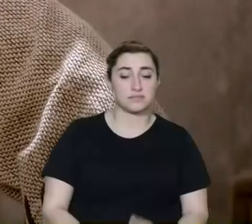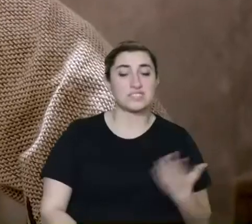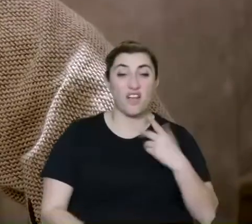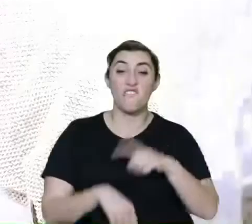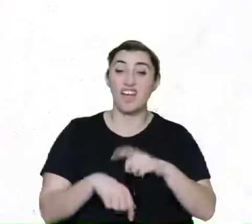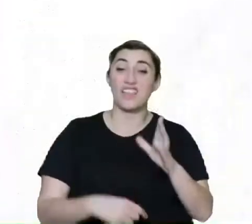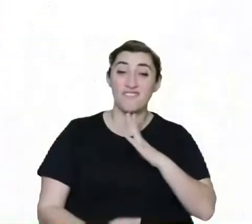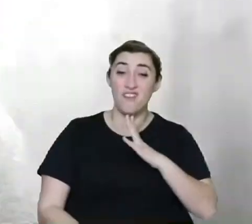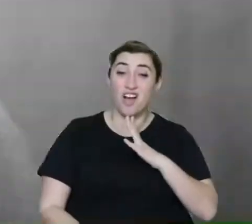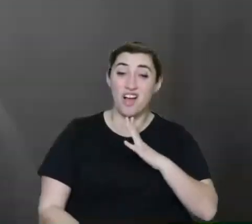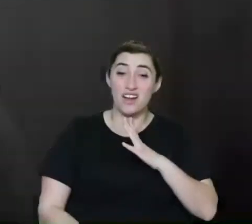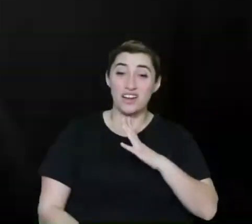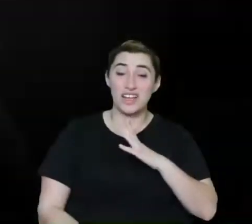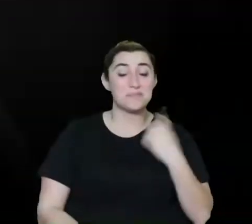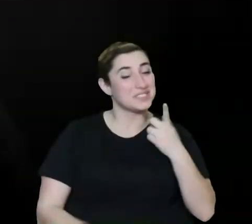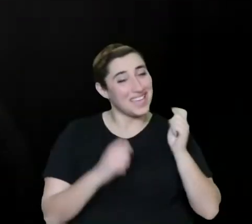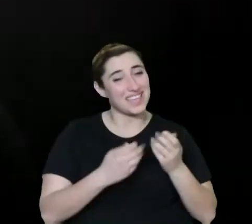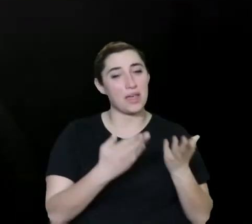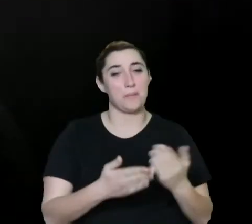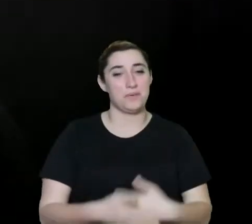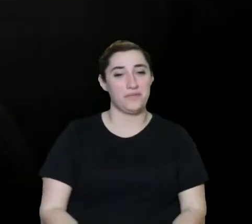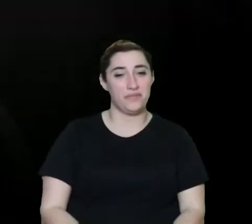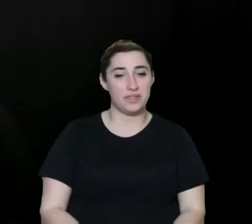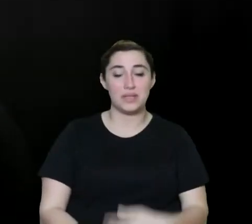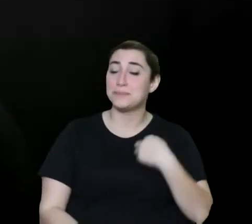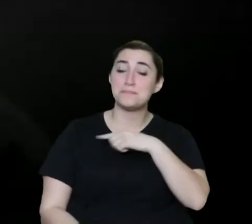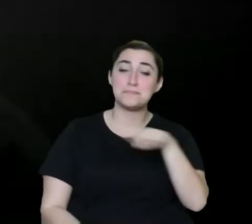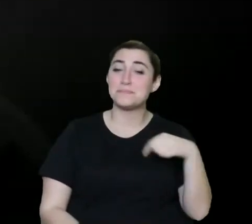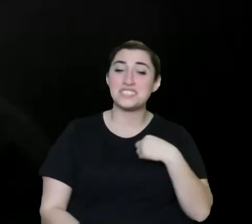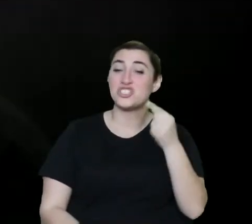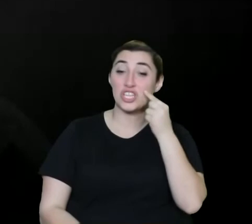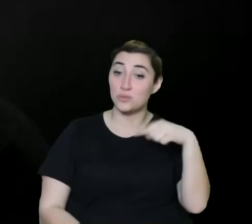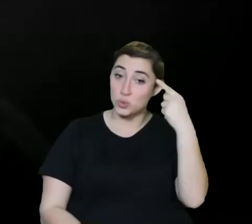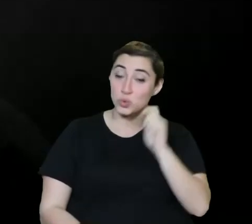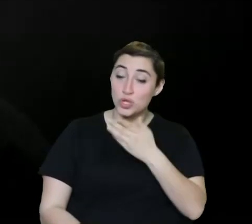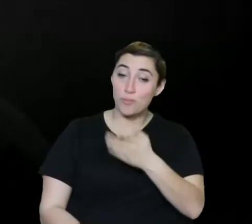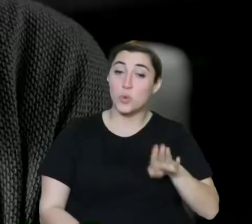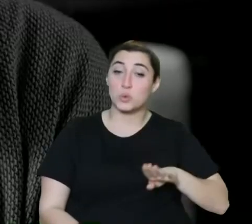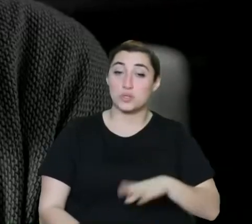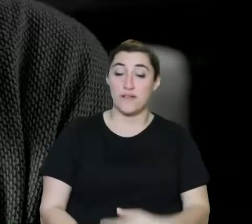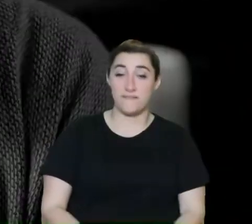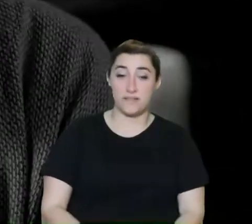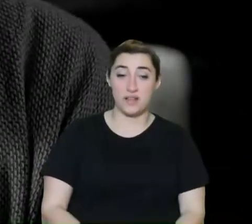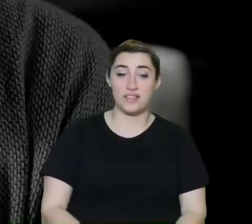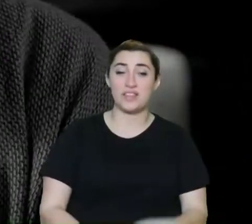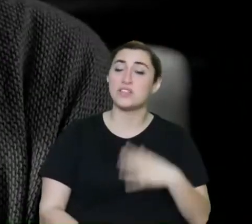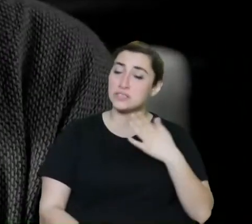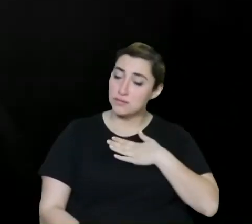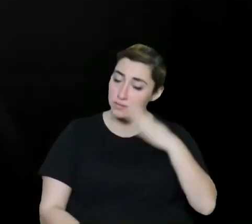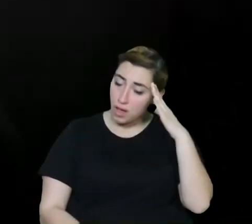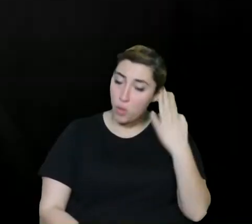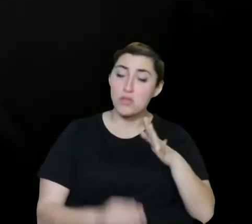Henüz vakit varken bir şeyler yapsanız. Bizi, canımızı düşünürsün evlat. Var